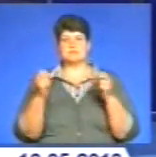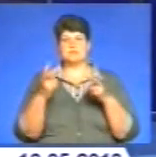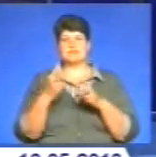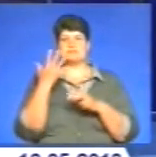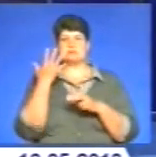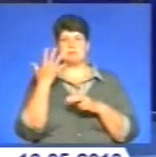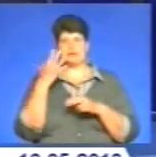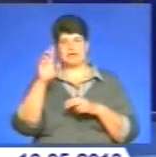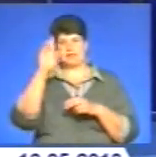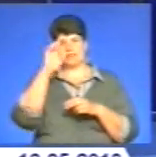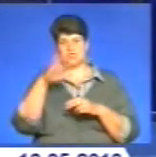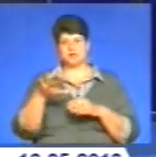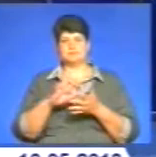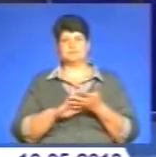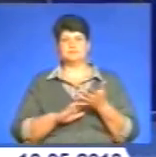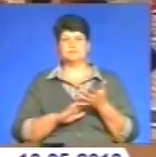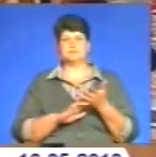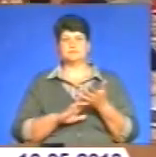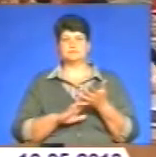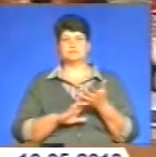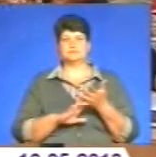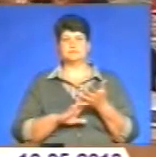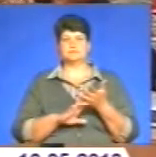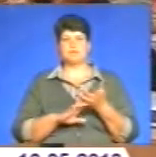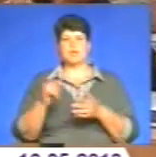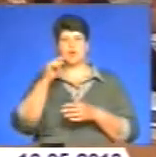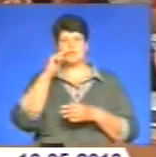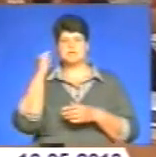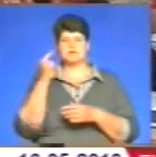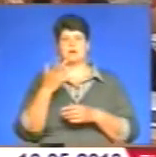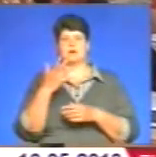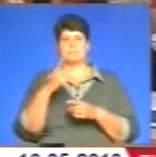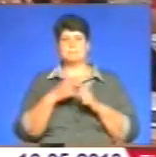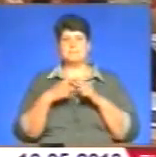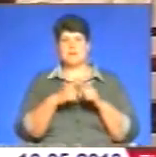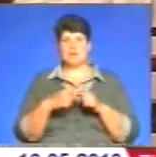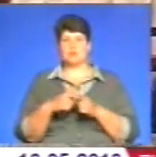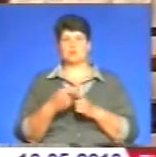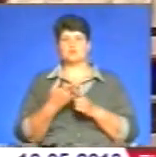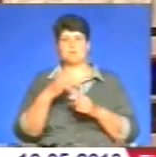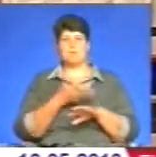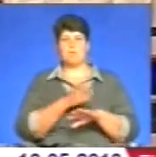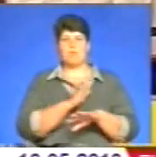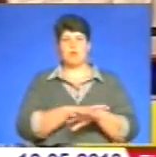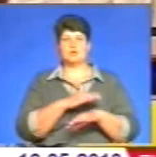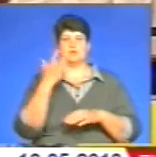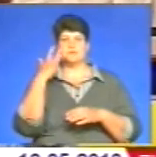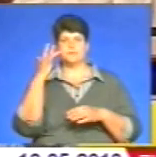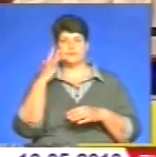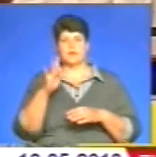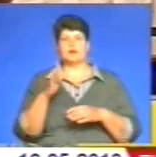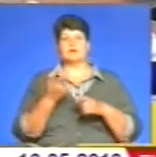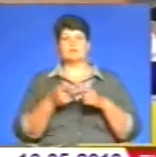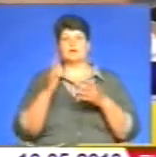5 країн деталі у сюжеті а Російська Федерація Білорусь Польща Сполучені Штати Америки присутні на